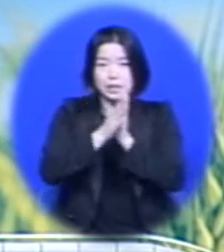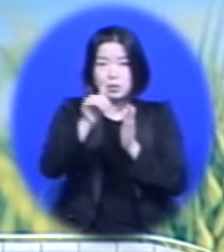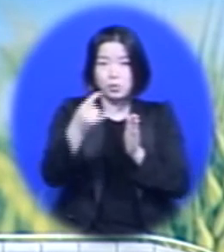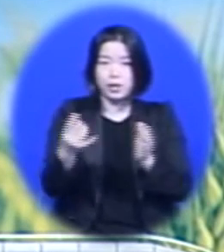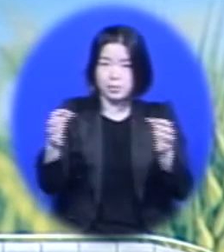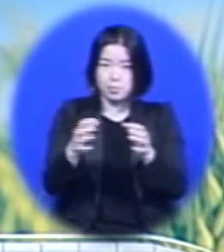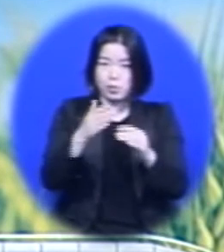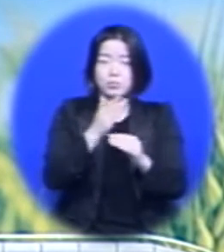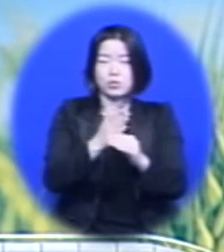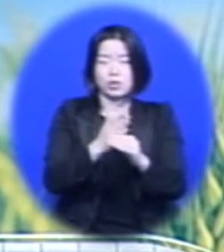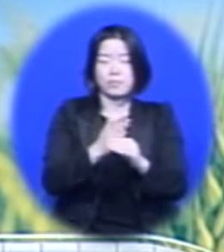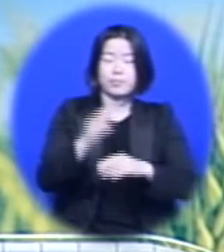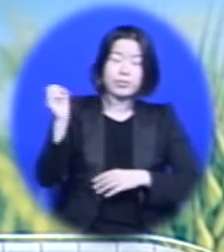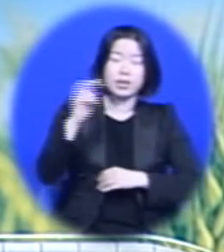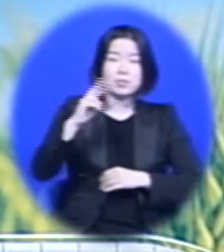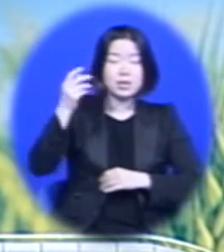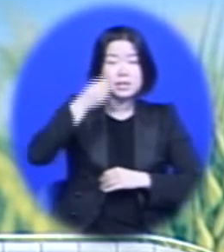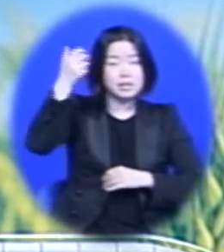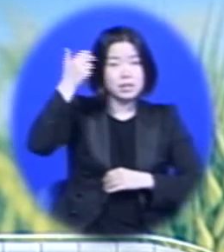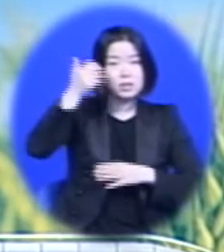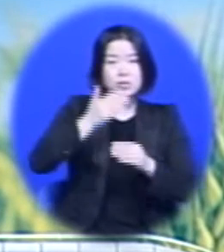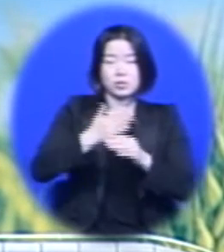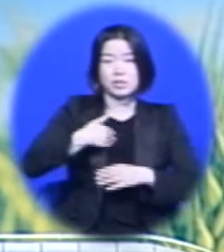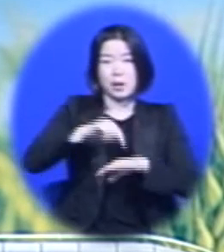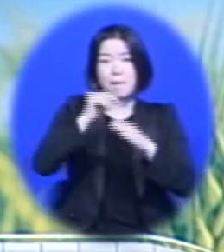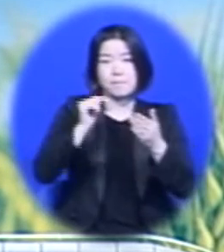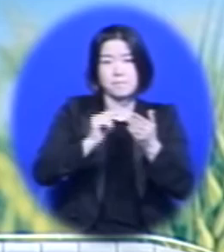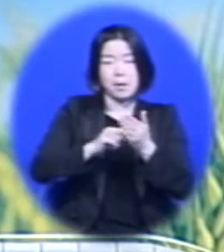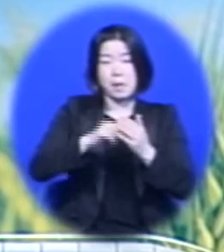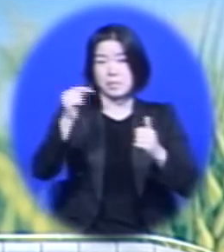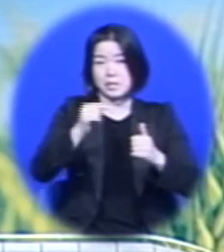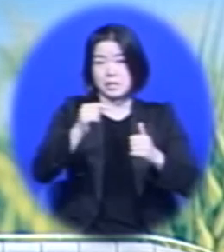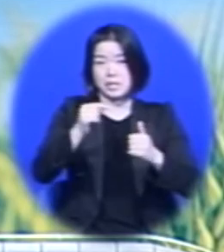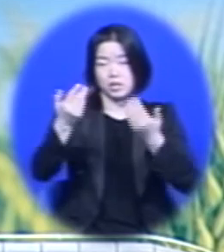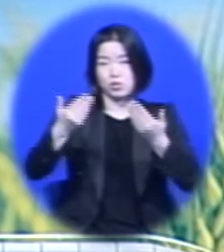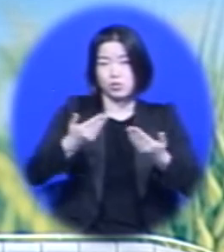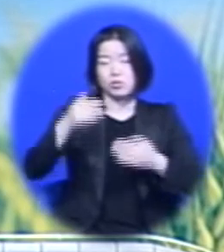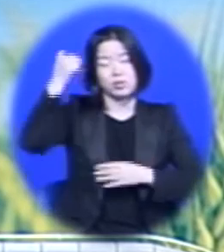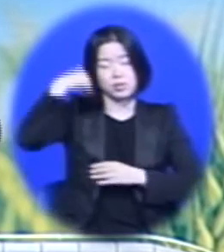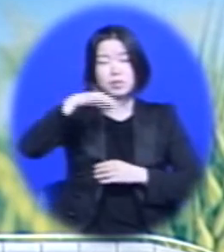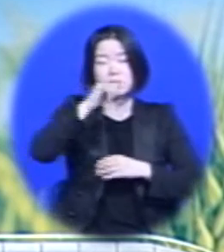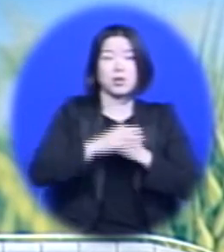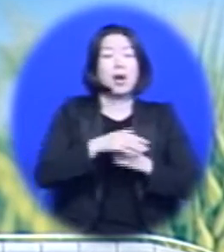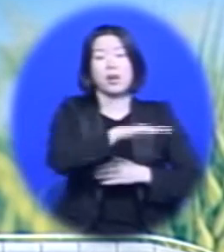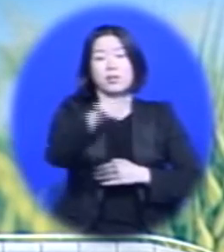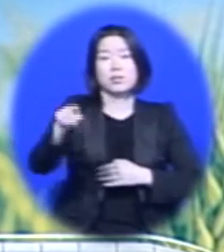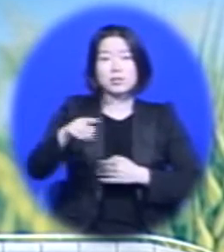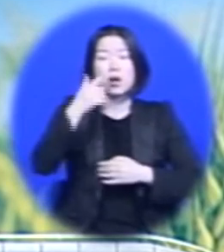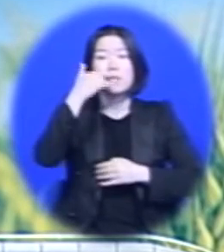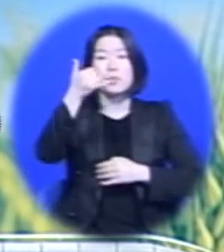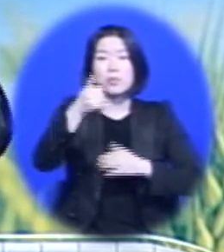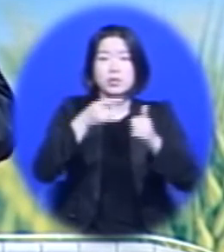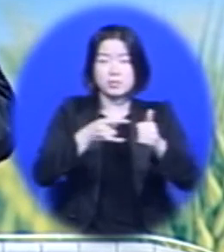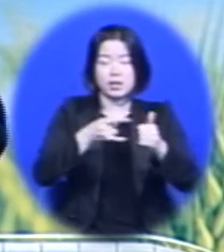중에 갑자기 성령께서 제 마음속에 그런 지시를 하시는 것을 느꼈습니다. 그 부모님들에게,